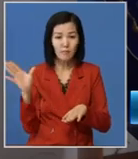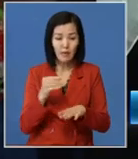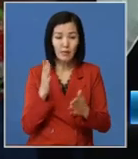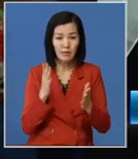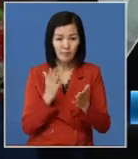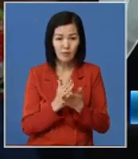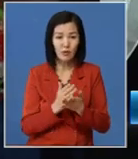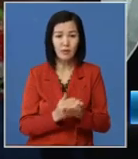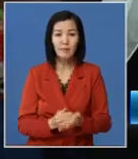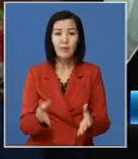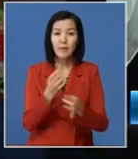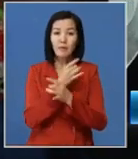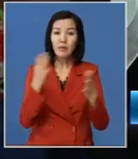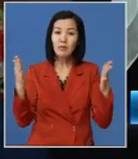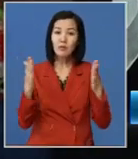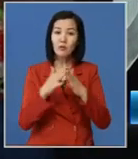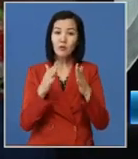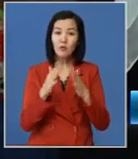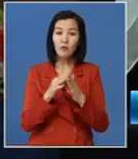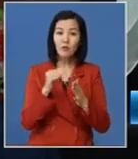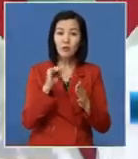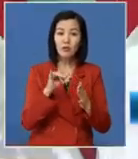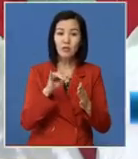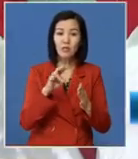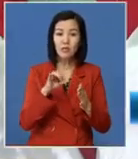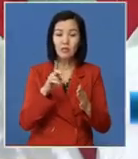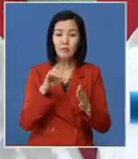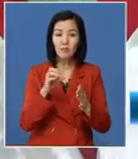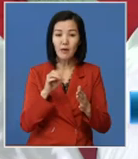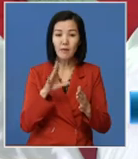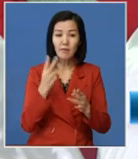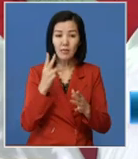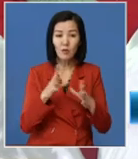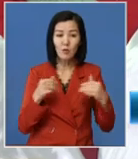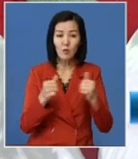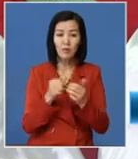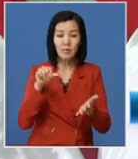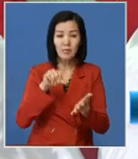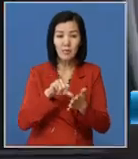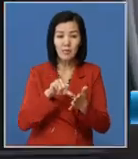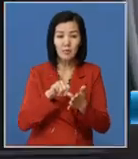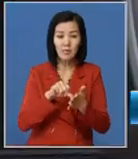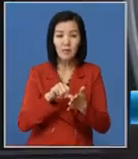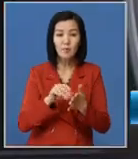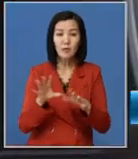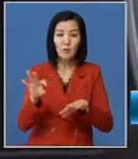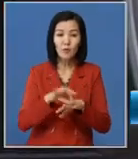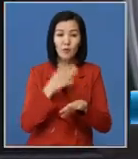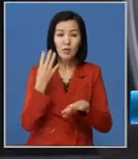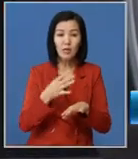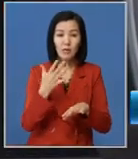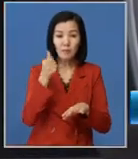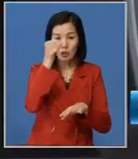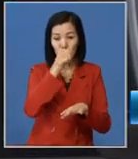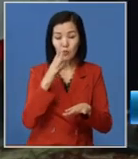болады. Мәдениет үйінде өткен шараға Жиенбаевтар және Қамзабаевтар әулеті қатысты. Олардың отау құрғандарына 45 жылдан